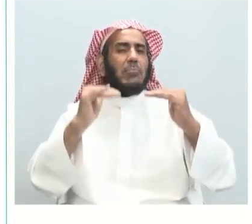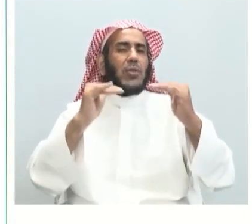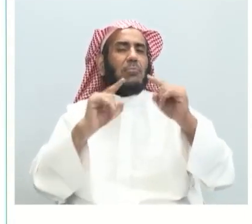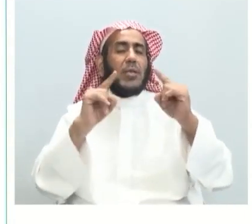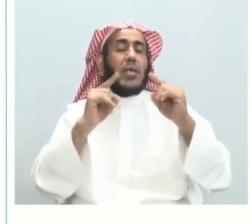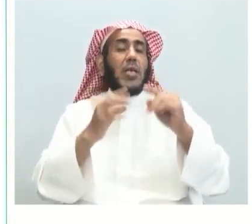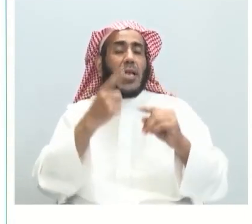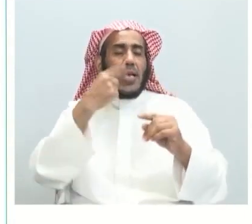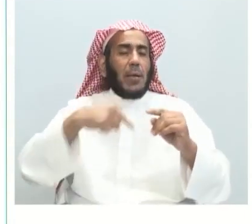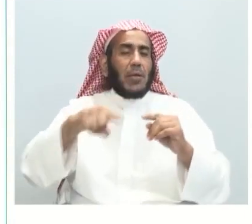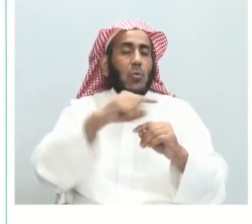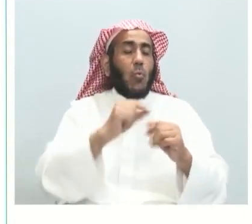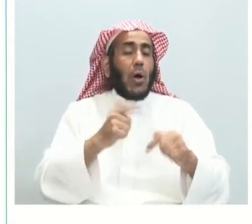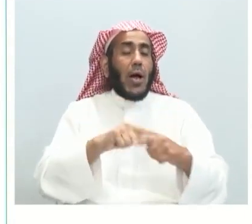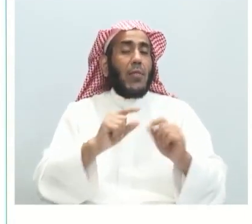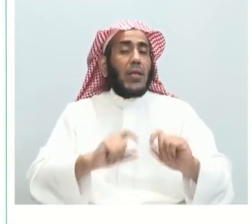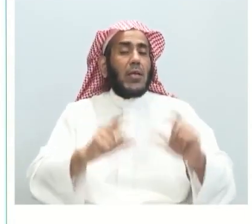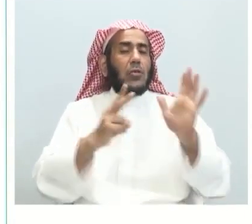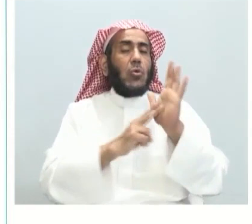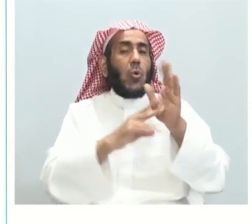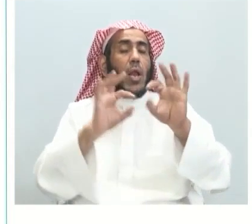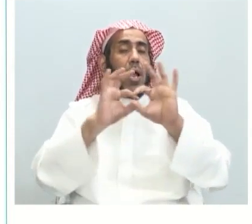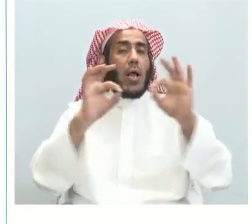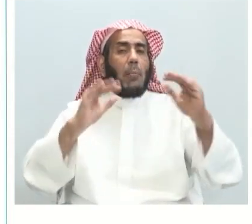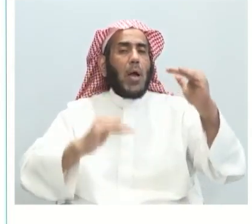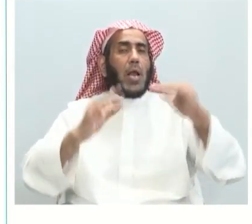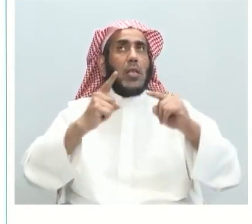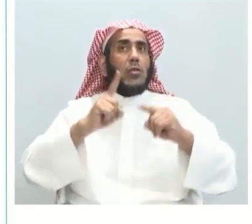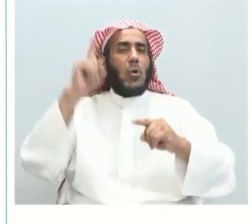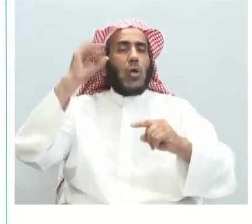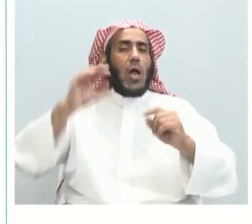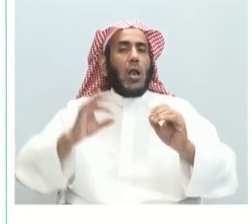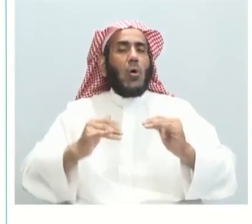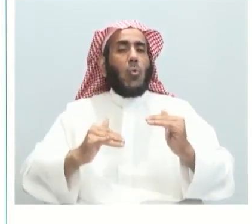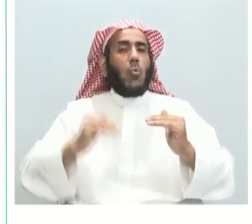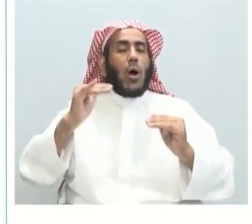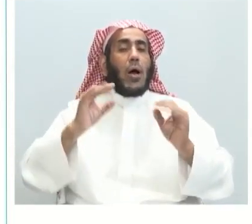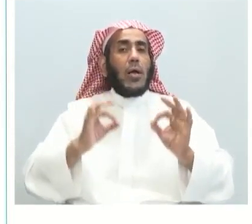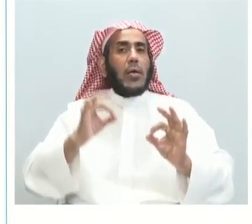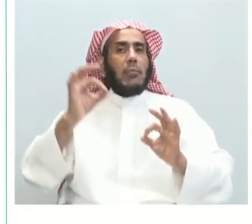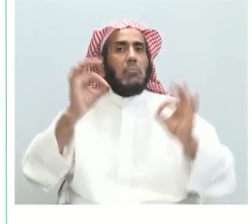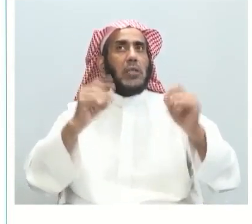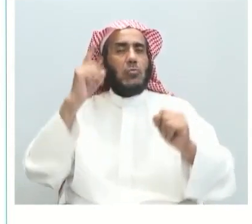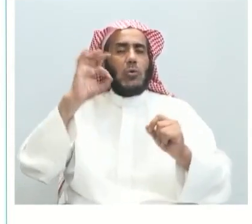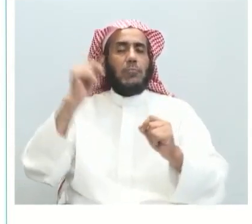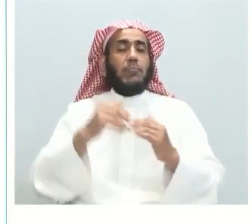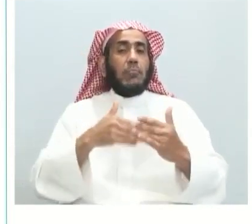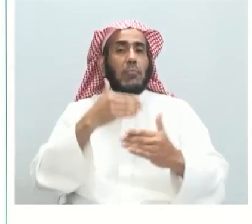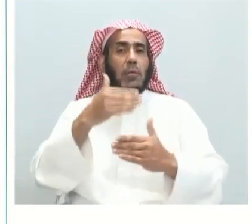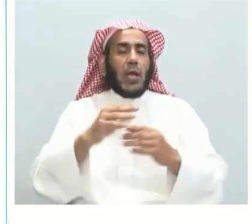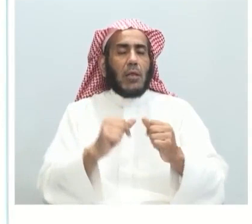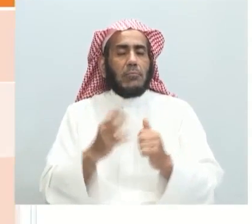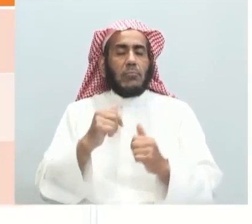لعباده وهذا يدل على كمال عدله وحكمته سبحانه وتعالى بعد هذا ايها الطلاب